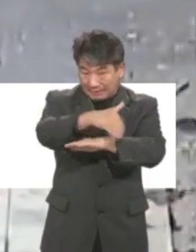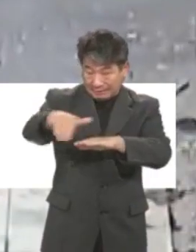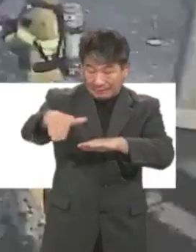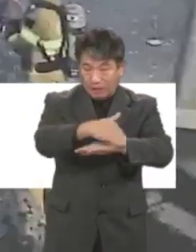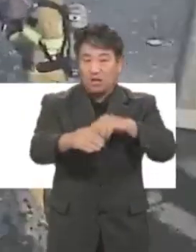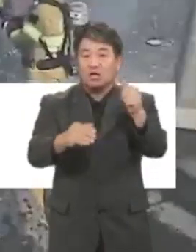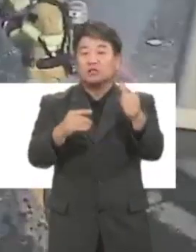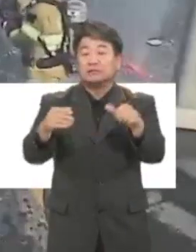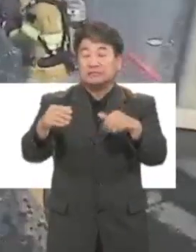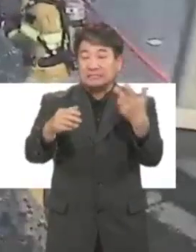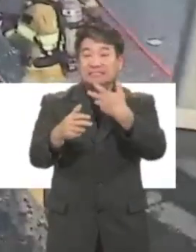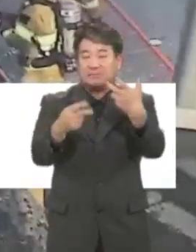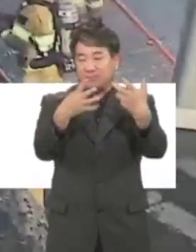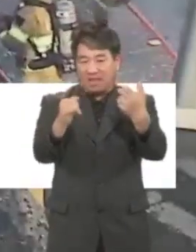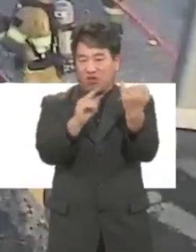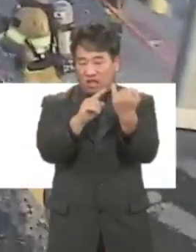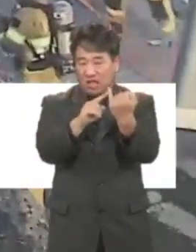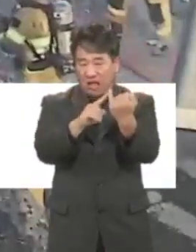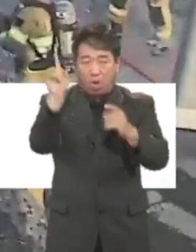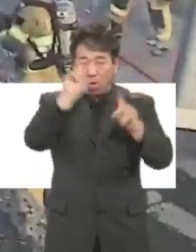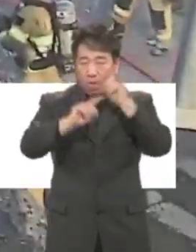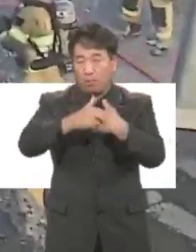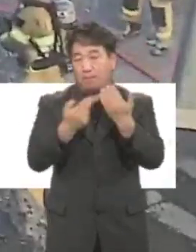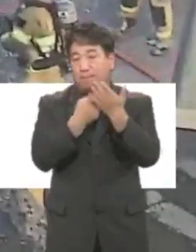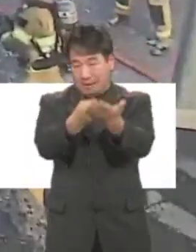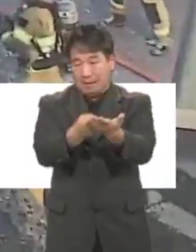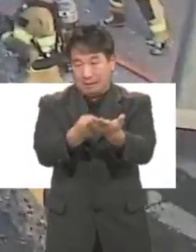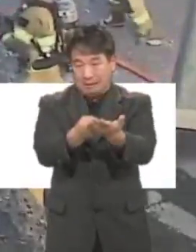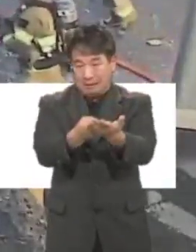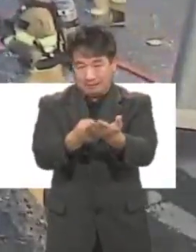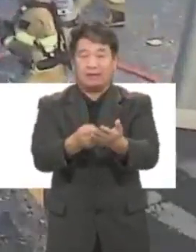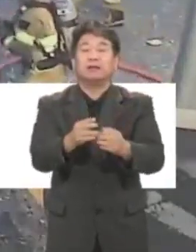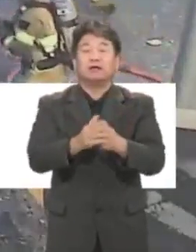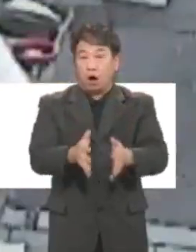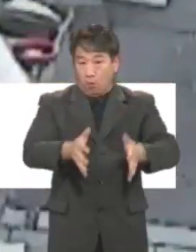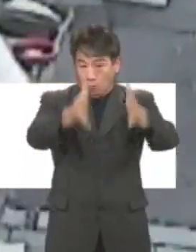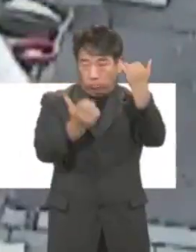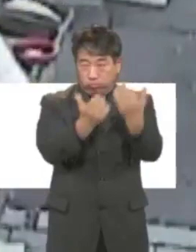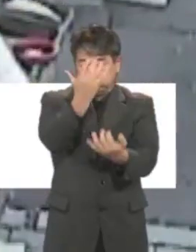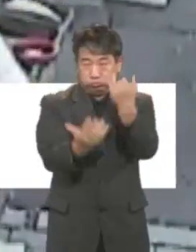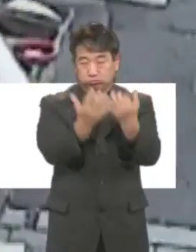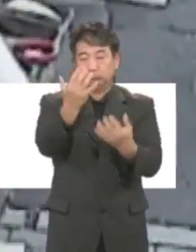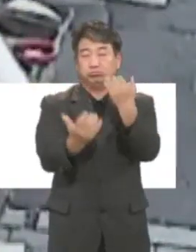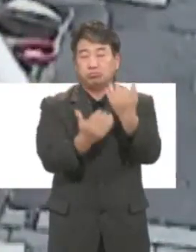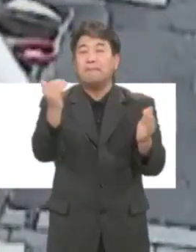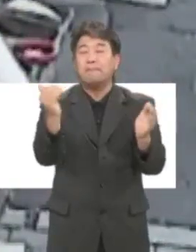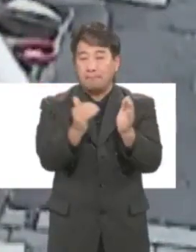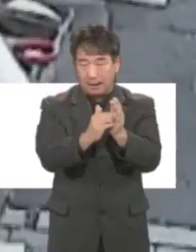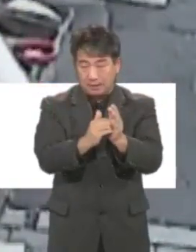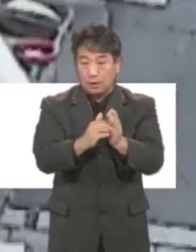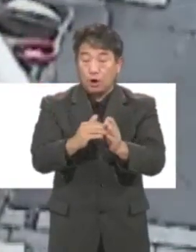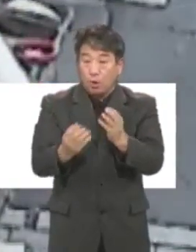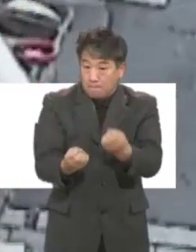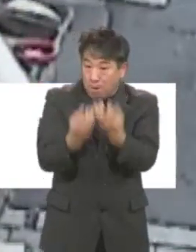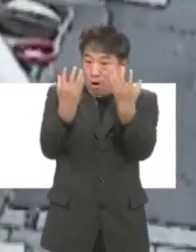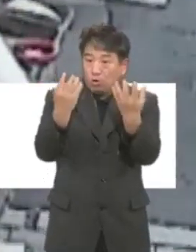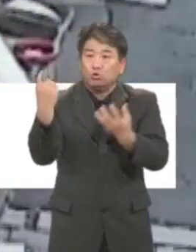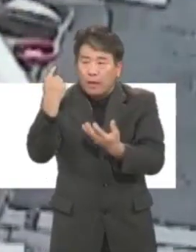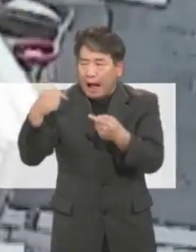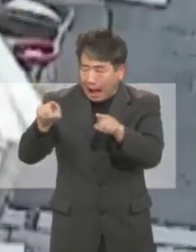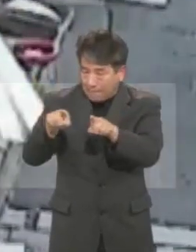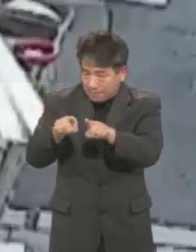병원으로 옮겨졌습니다 불은 상가 건물 한동을 태우고 24분 만에 꺼졌으며 소방당국은 펑소리와 함께 불이 났다는